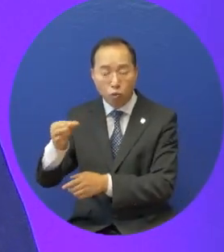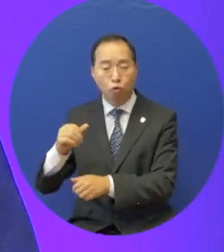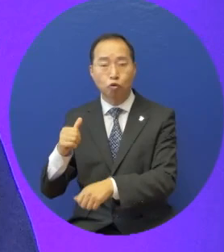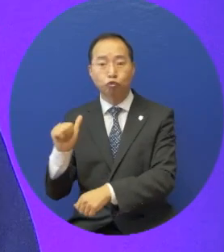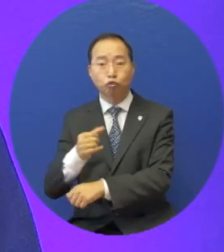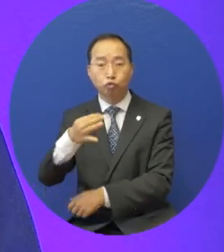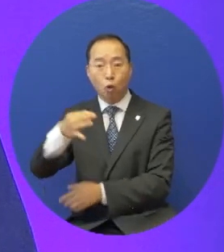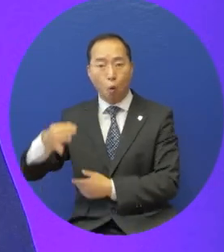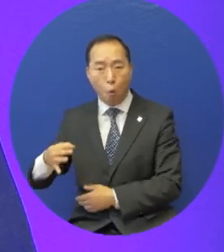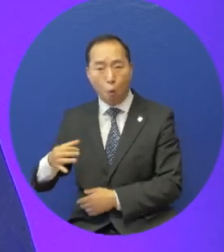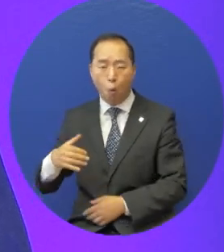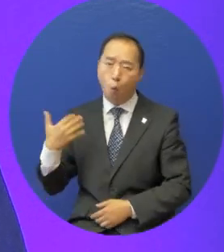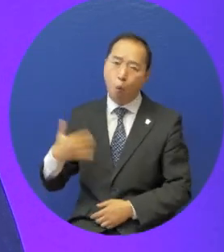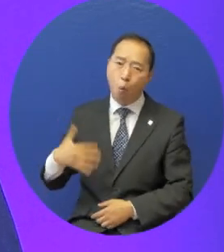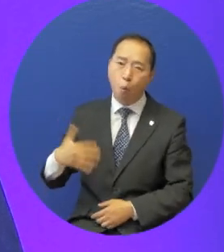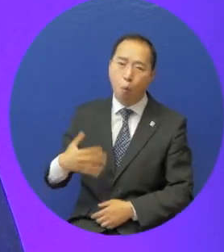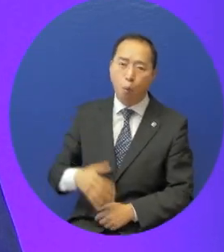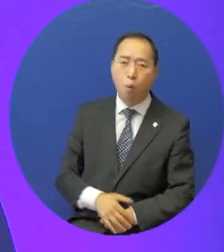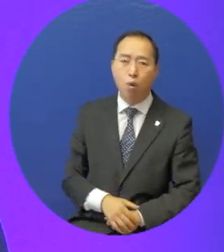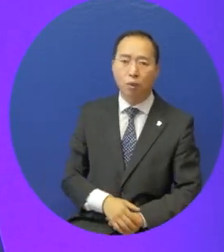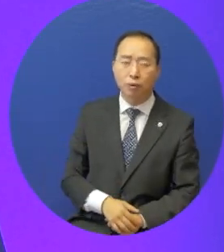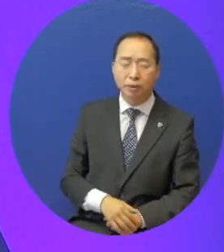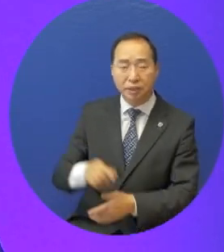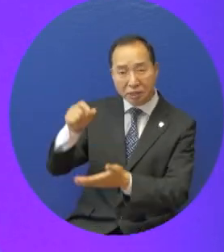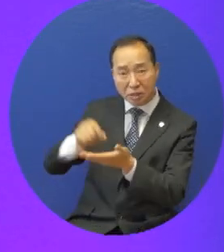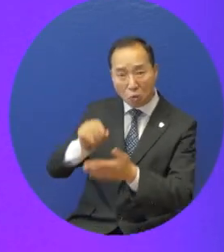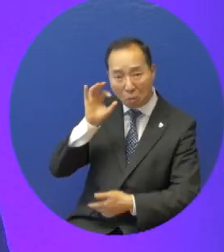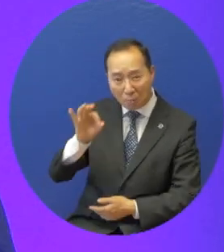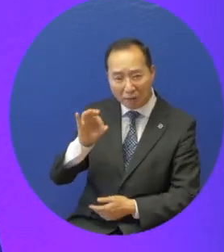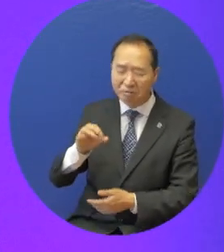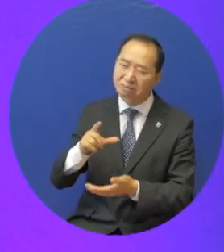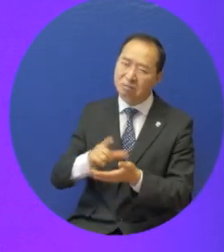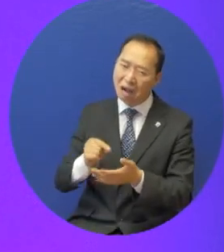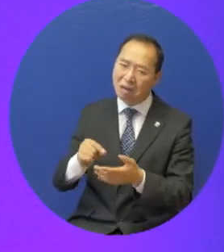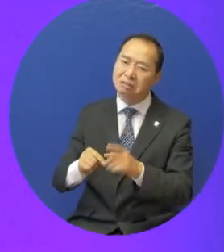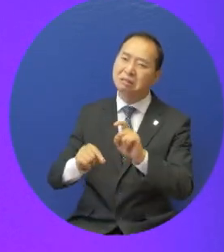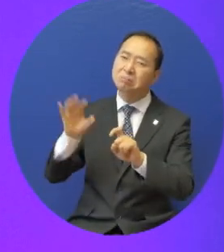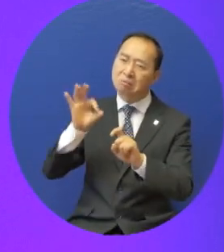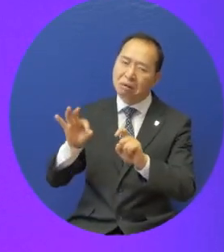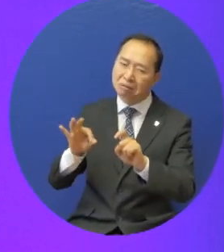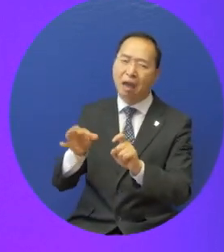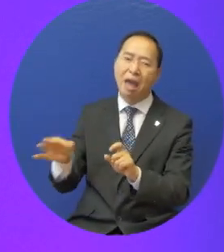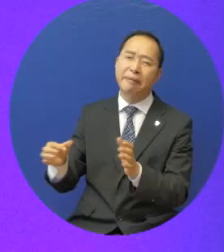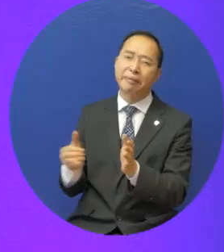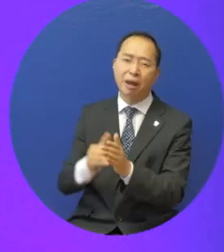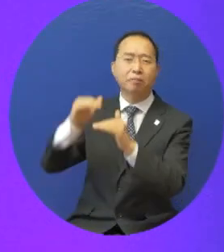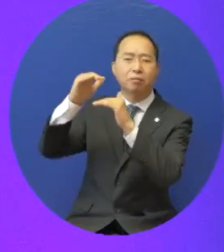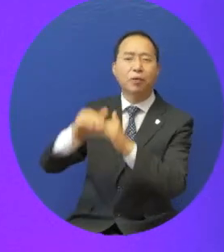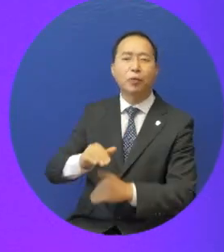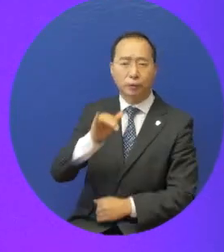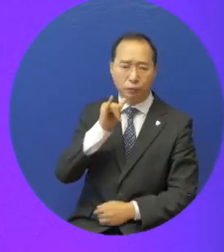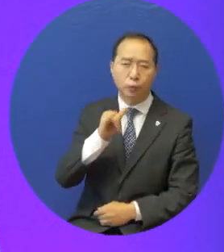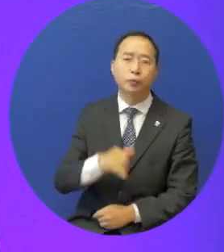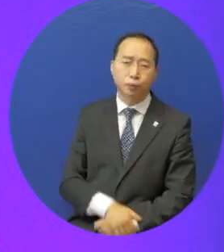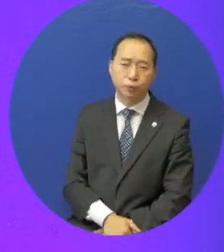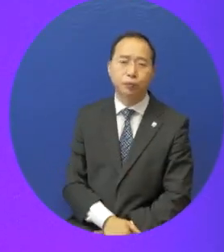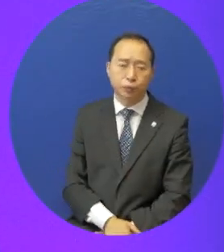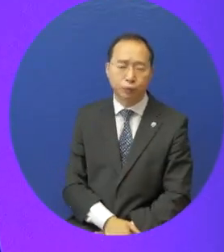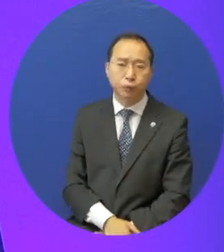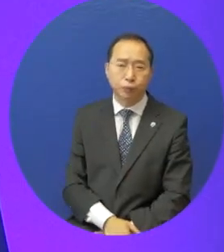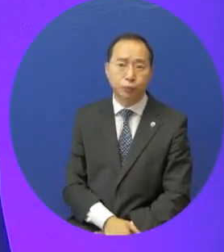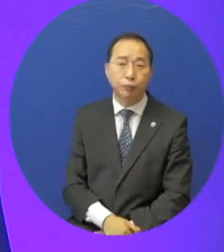어마어마한 수수료죠. 실제로 그렇게 받았는지는 정확히 모르겠습니다만 기록에는 약 1알 정도를 받았다라고 나오기 때문에